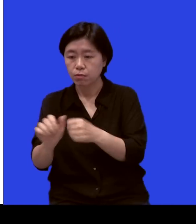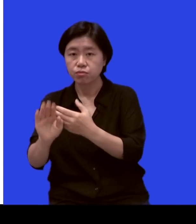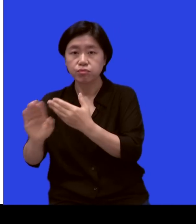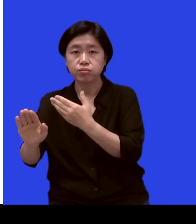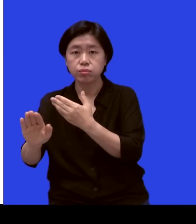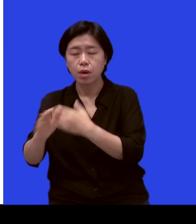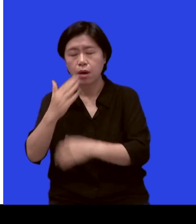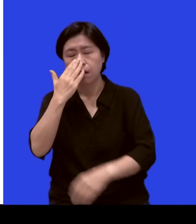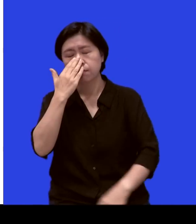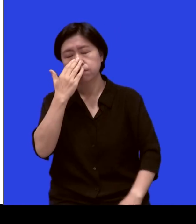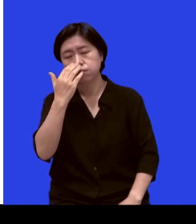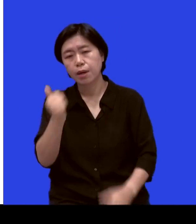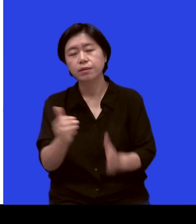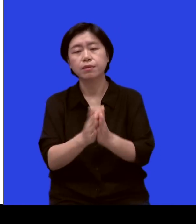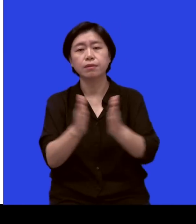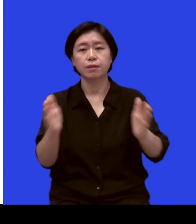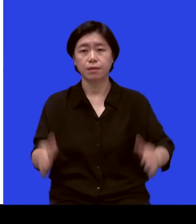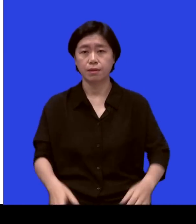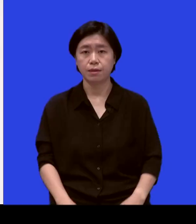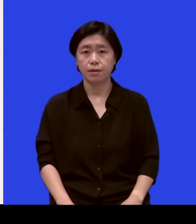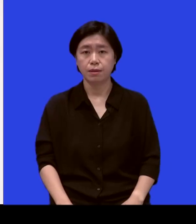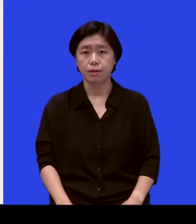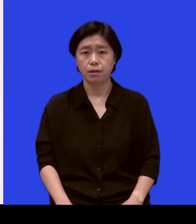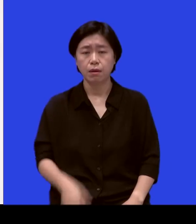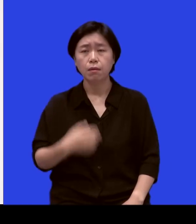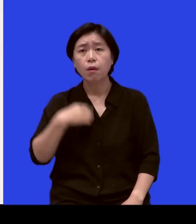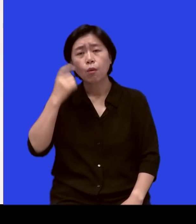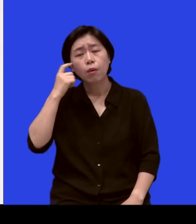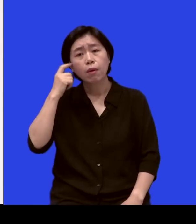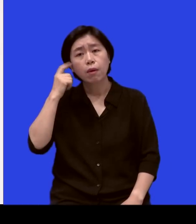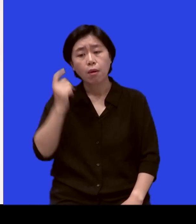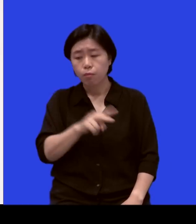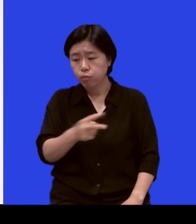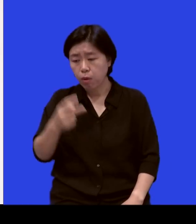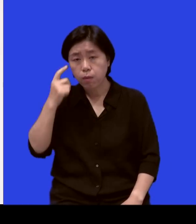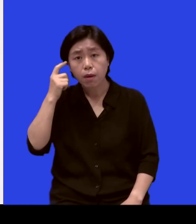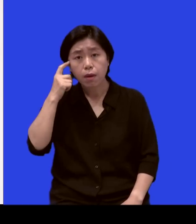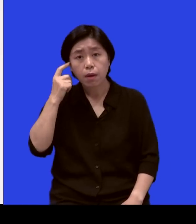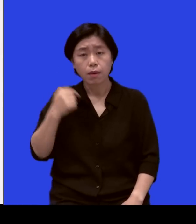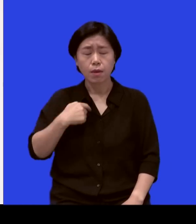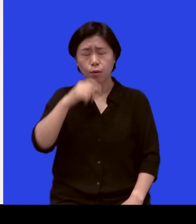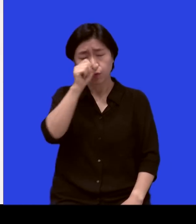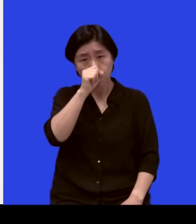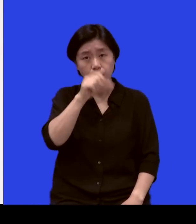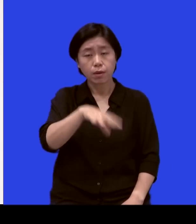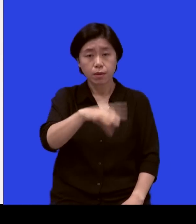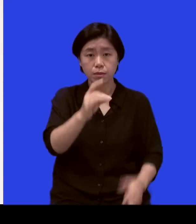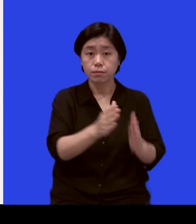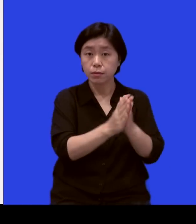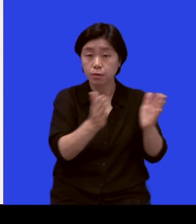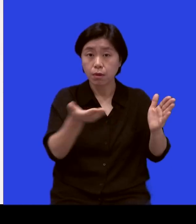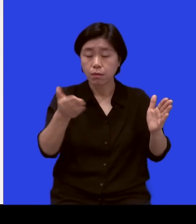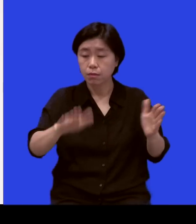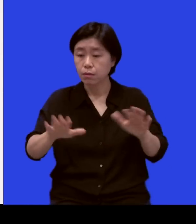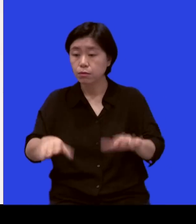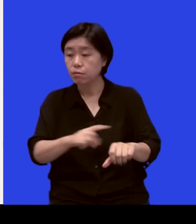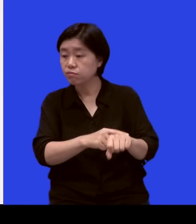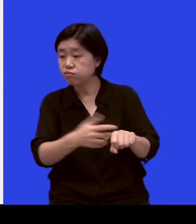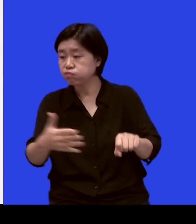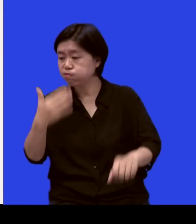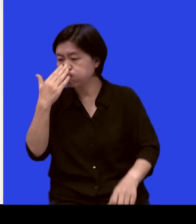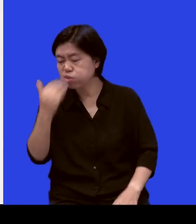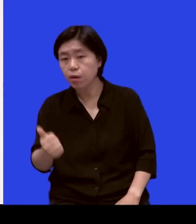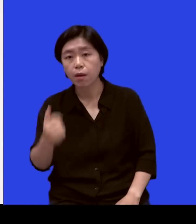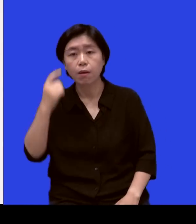하겠더라고요. 그래서 내가 왜 이러지? 그렇게 좋았던 일이. 근데 그때 정말